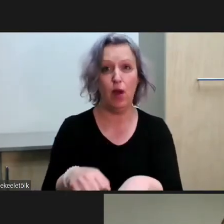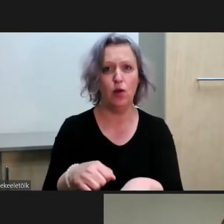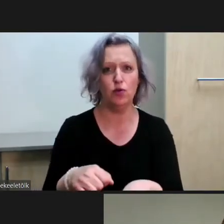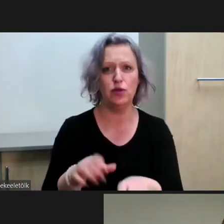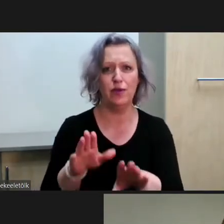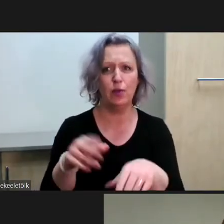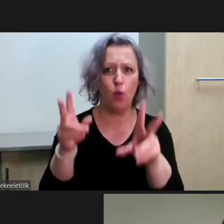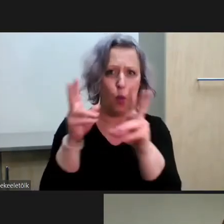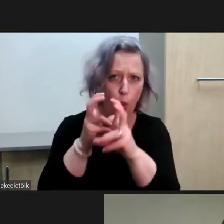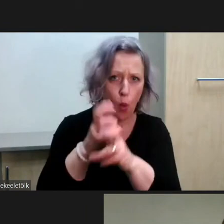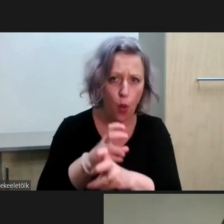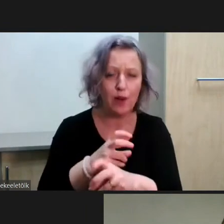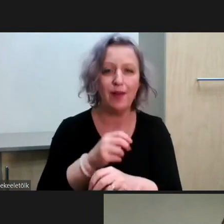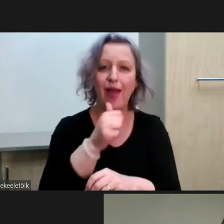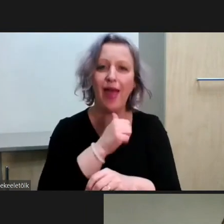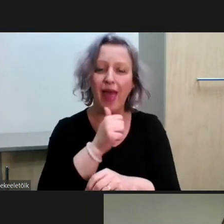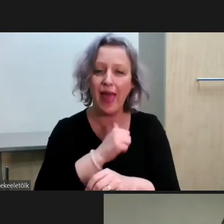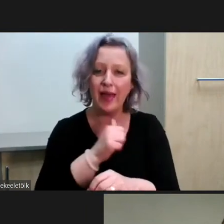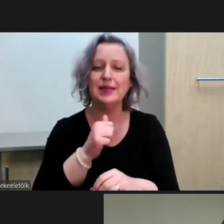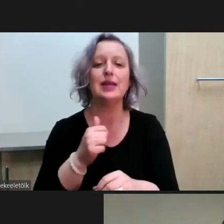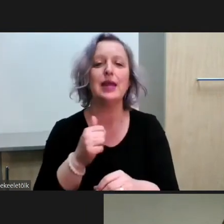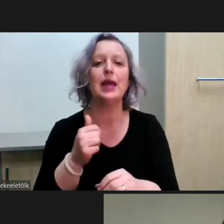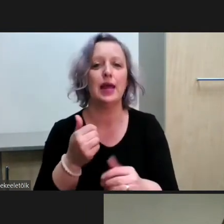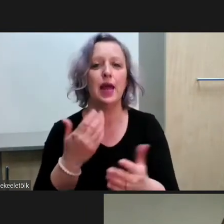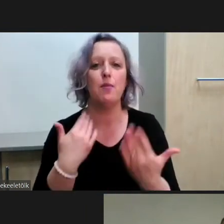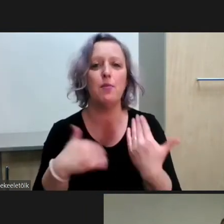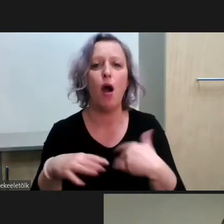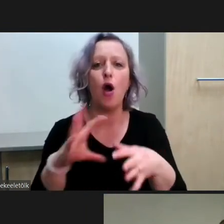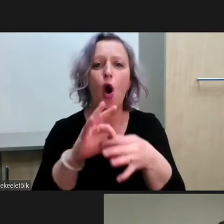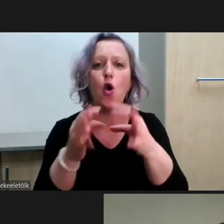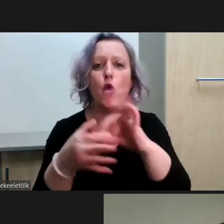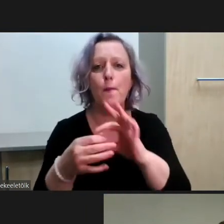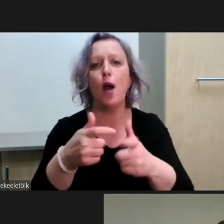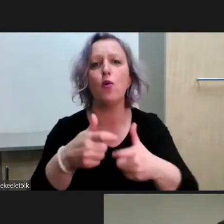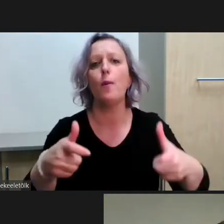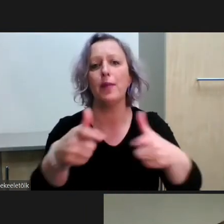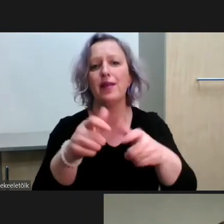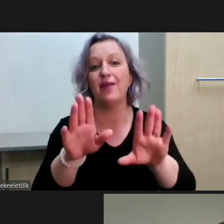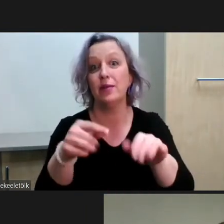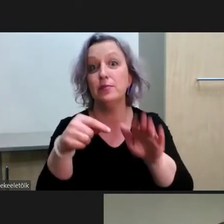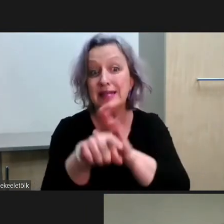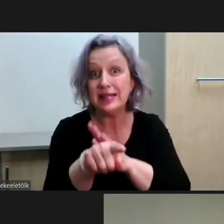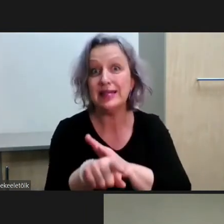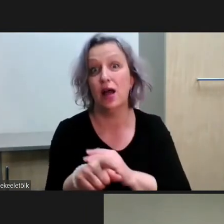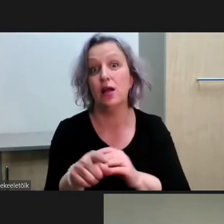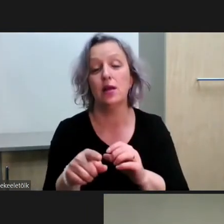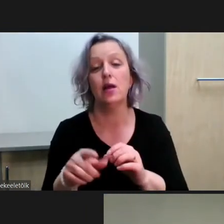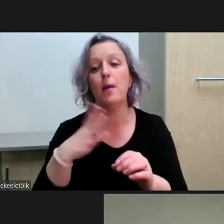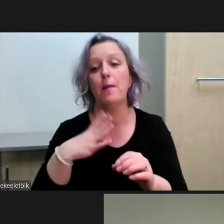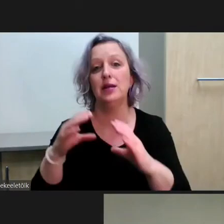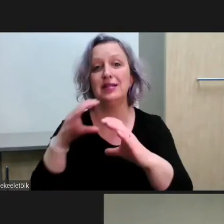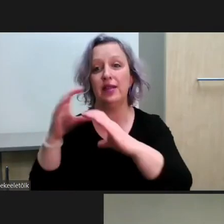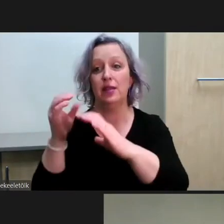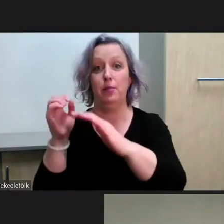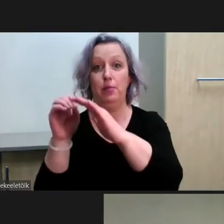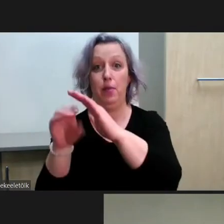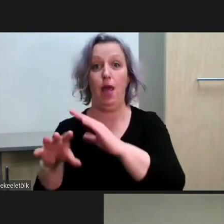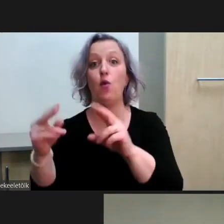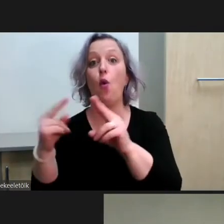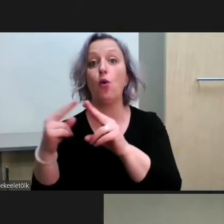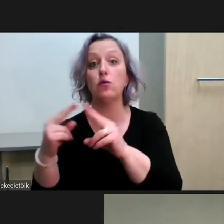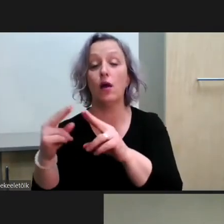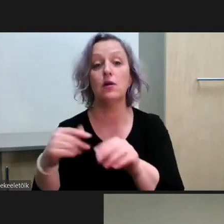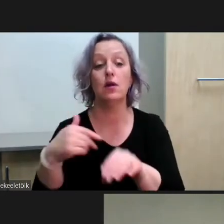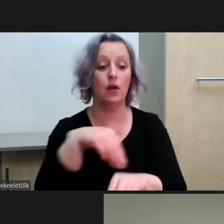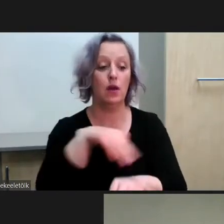Eesti Paraolümpiakomiteest. Ma hetke pärast panen chatti ka need kontaktid, et meil on Paraolümpiakomiteega hea